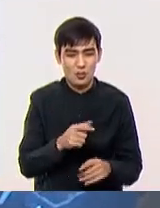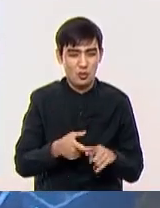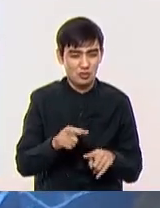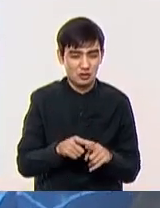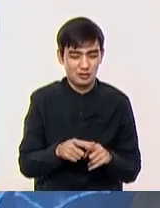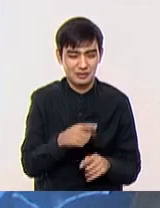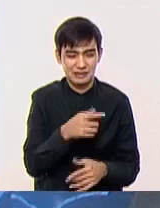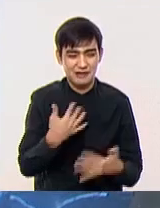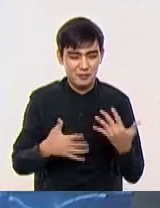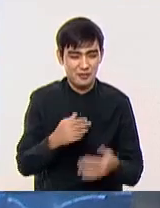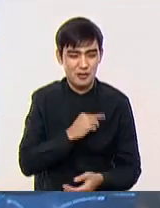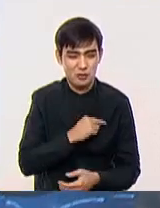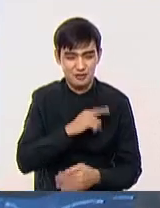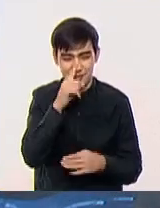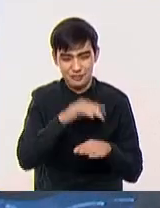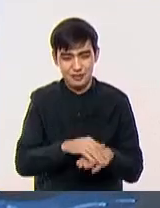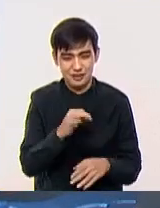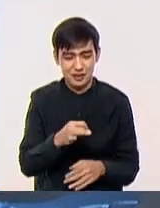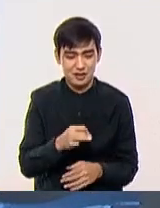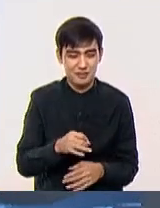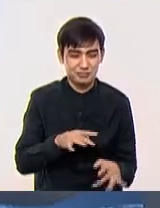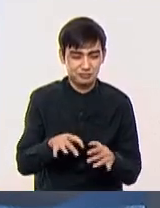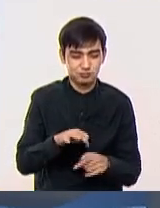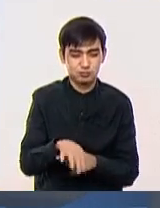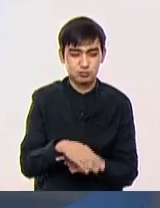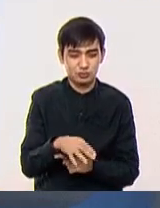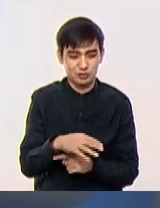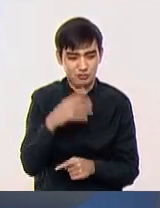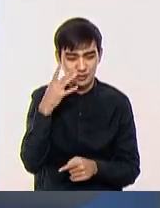үкіметтің жұмысынан нәтиже жоқ деген пікірді таңдаған.